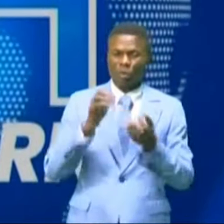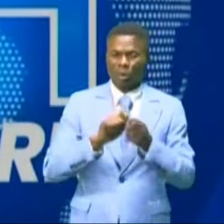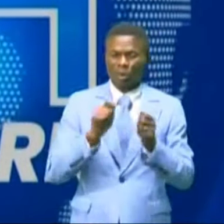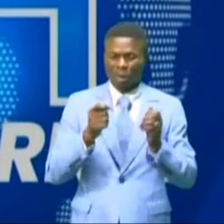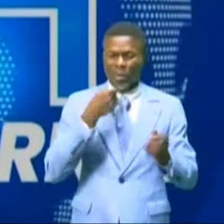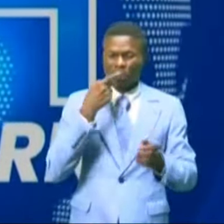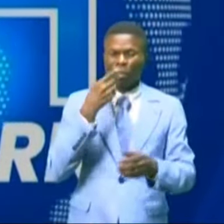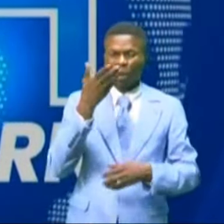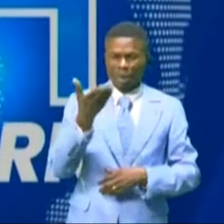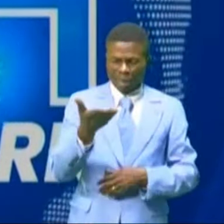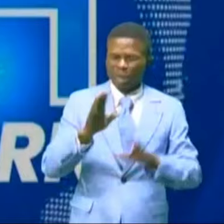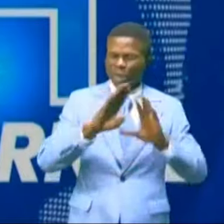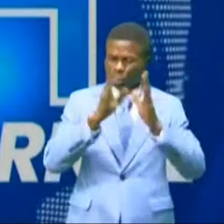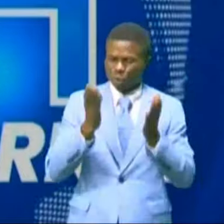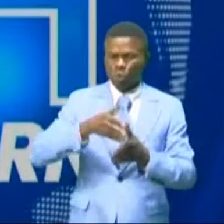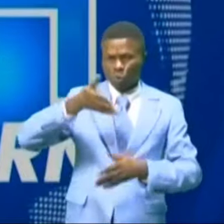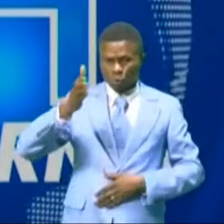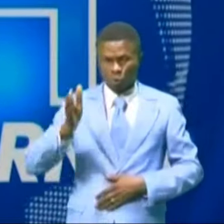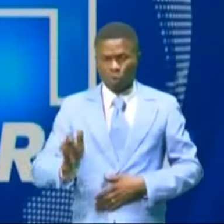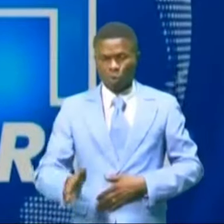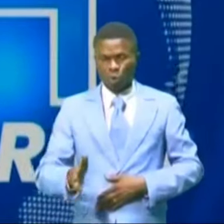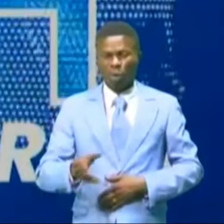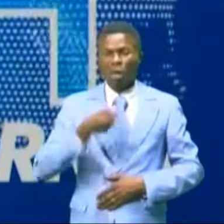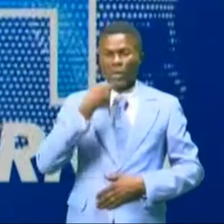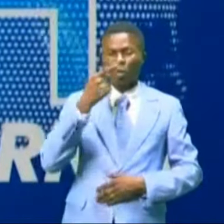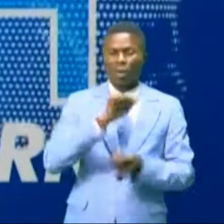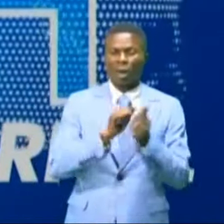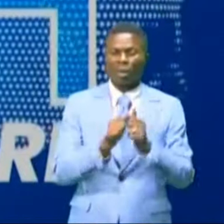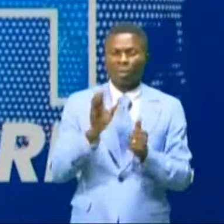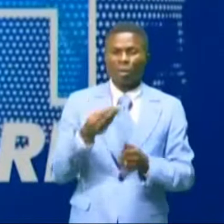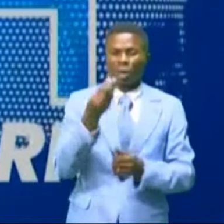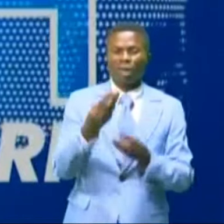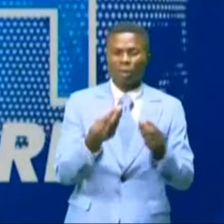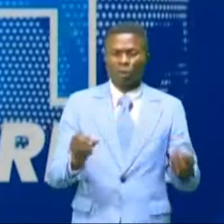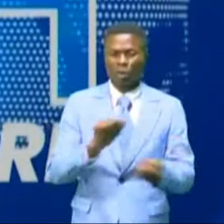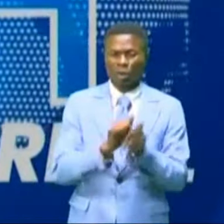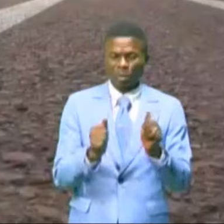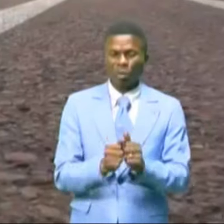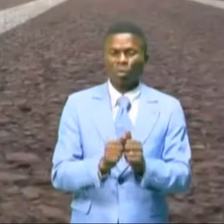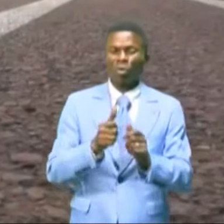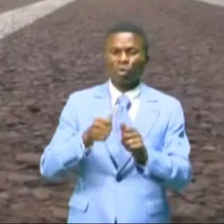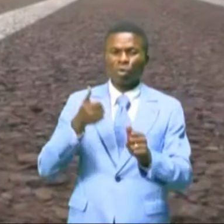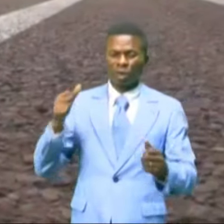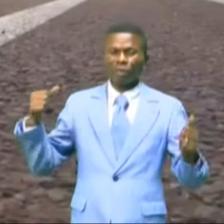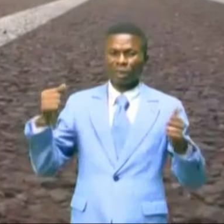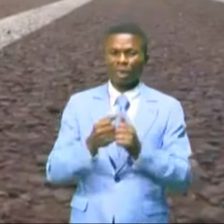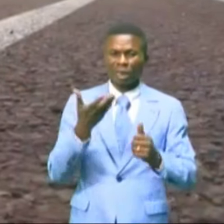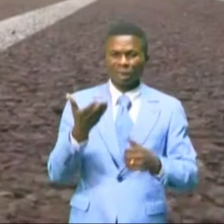ont rencontré des experts qui tentent d'apporter quelques pistes de solutions. Regardez.